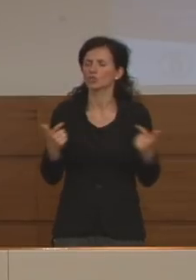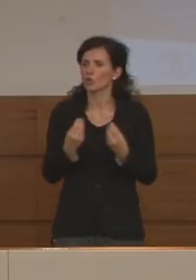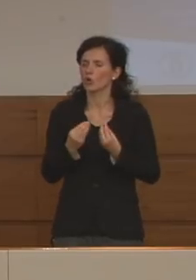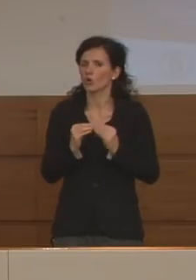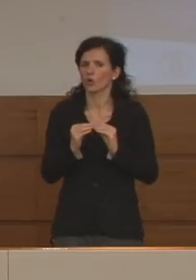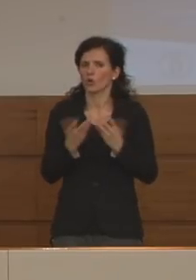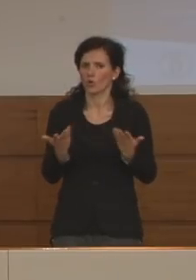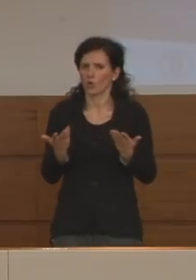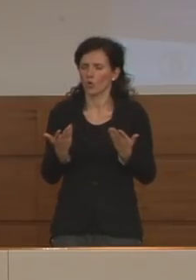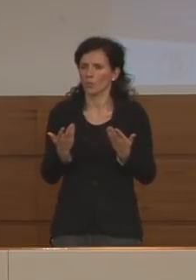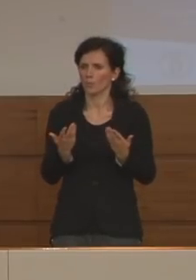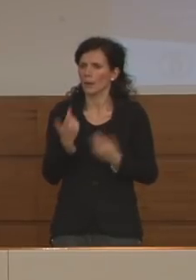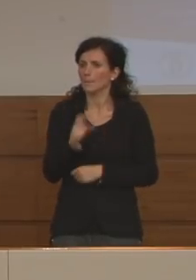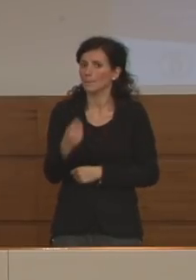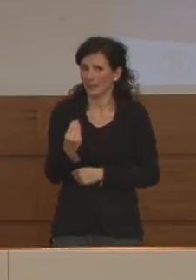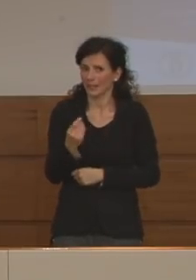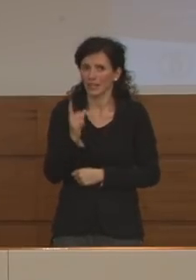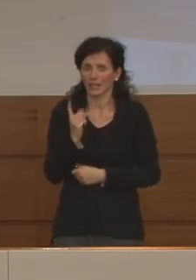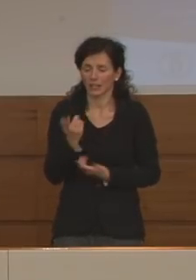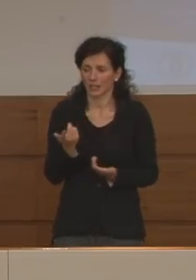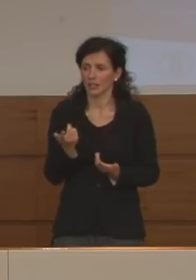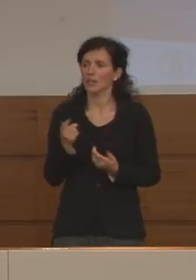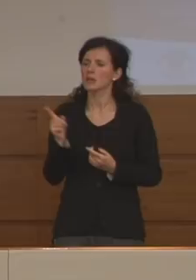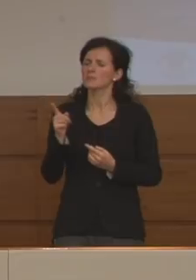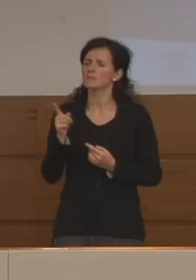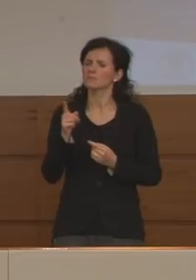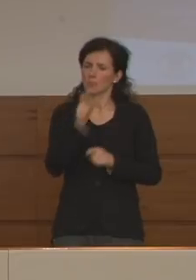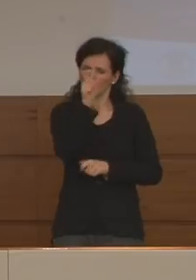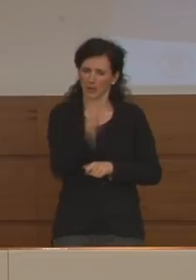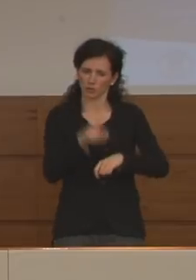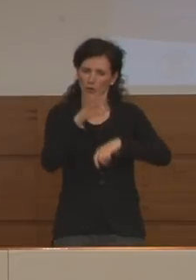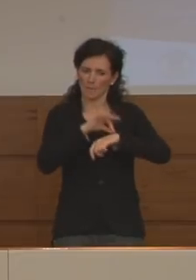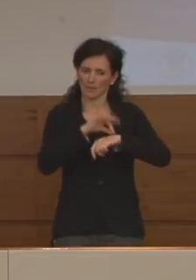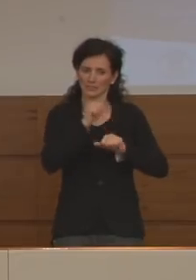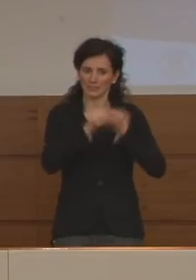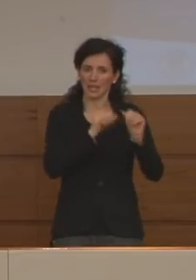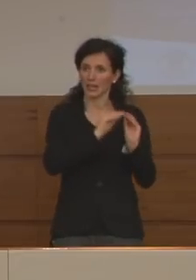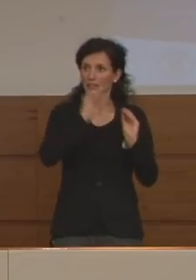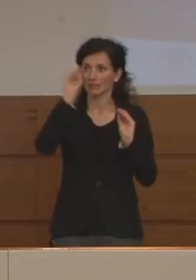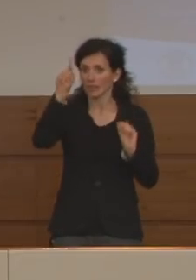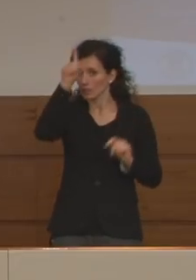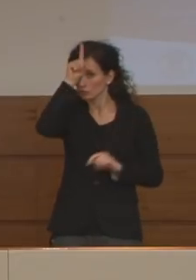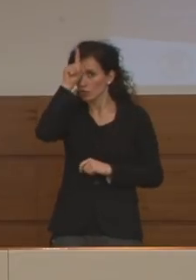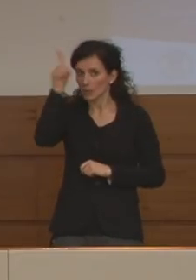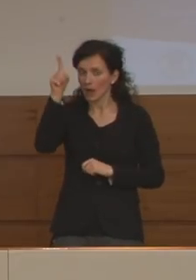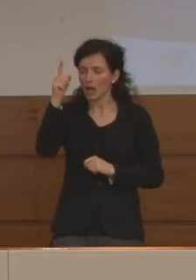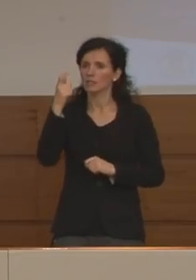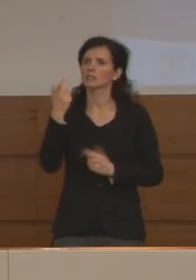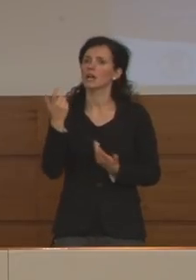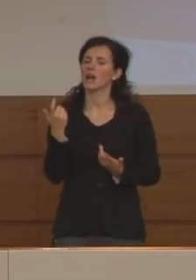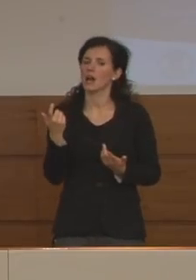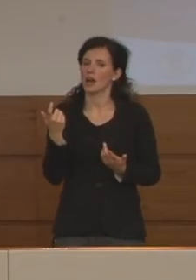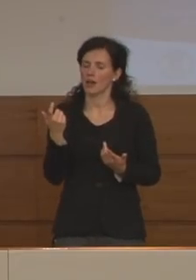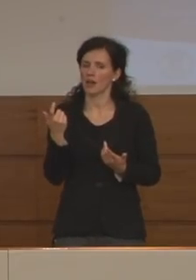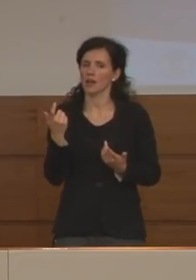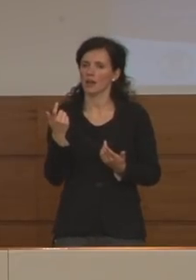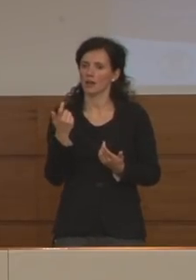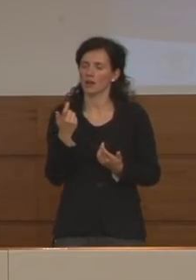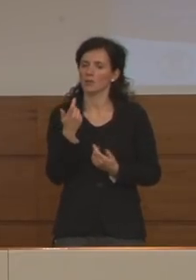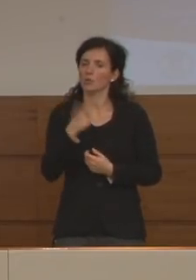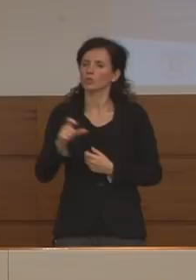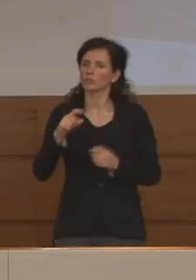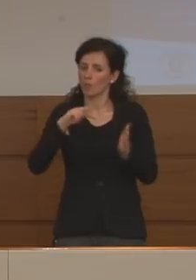sono stati trasferiti in germania che ci siano problemi anche di allocazione di pazienti che la